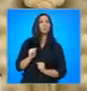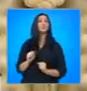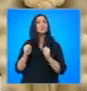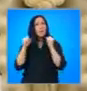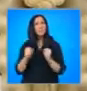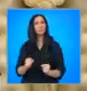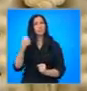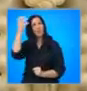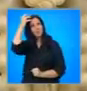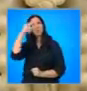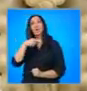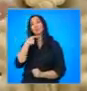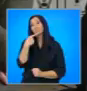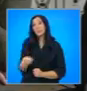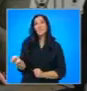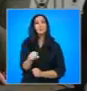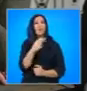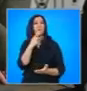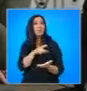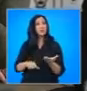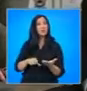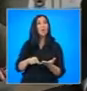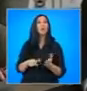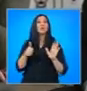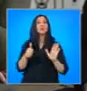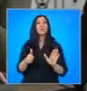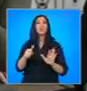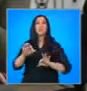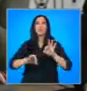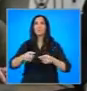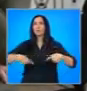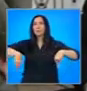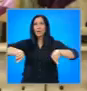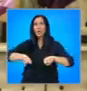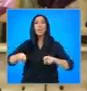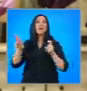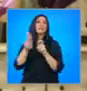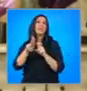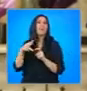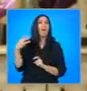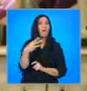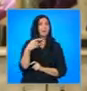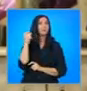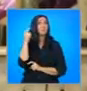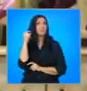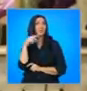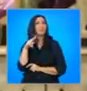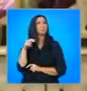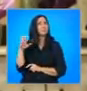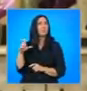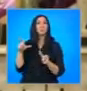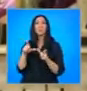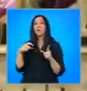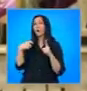държавата. Това заяви водачът на листата за 6-ти многомандатен избирателен район Цветан Енчев. Председателят на ДПС